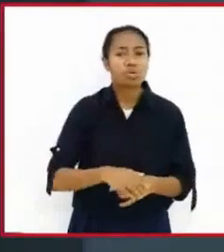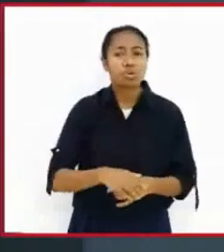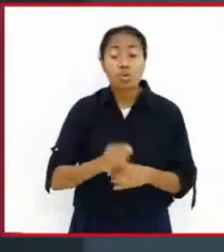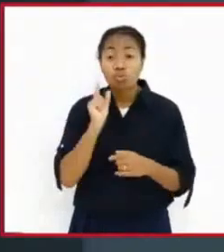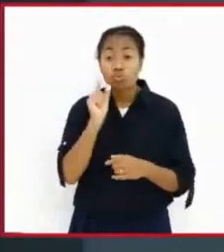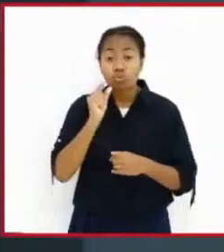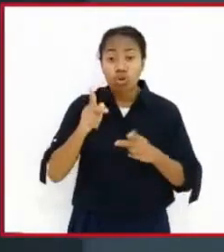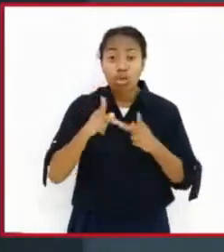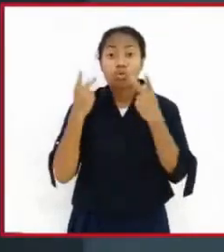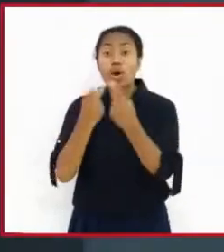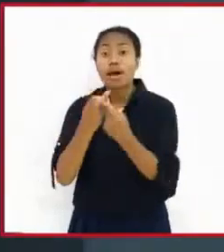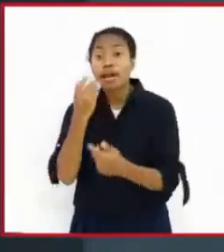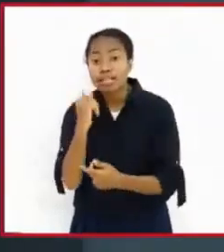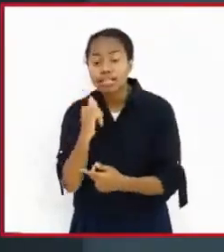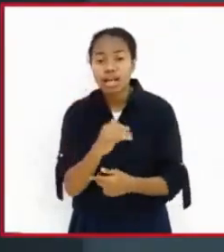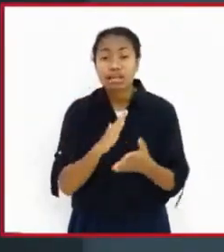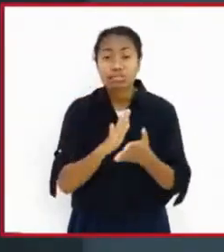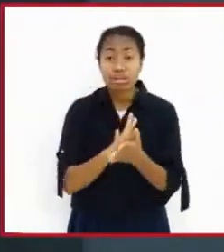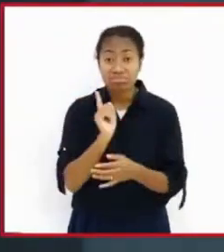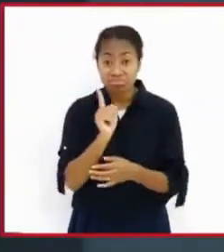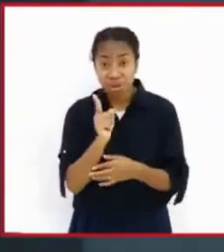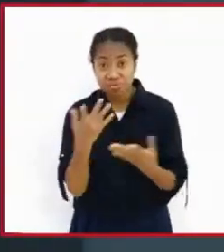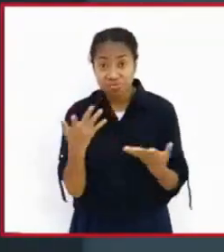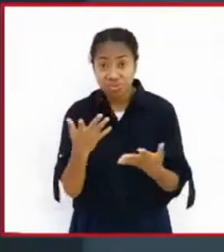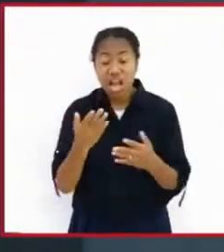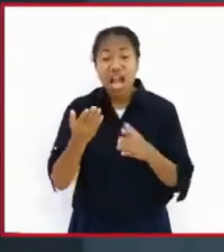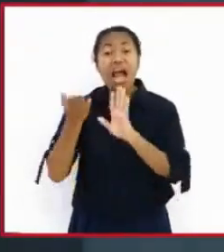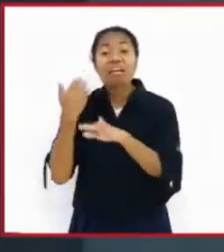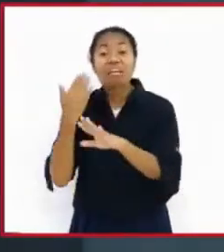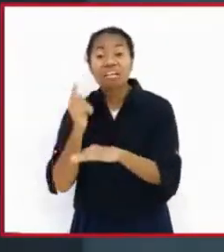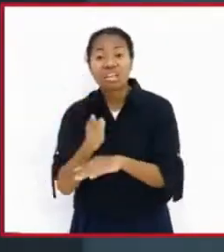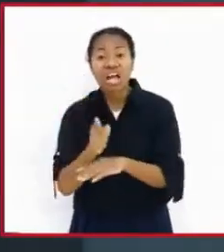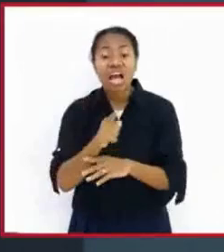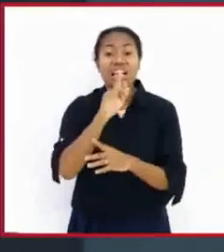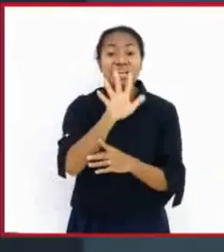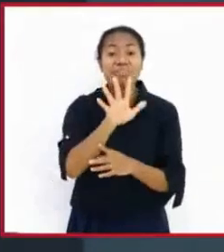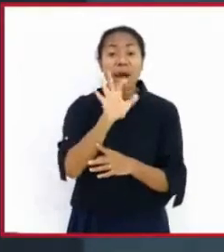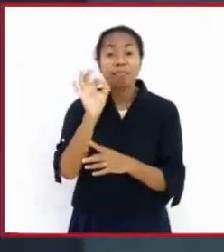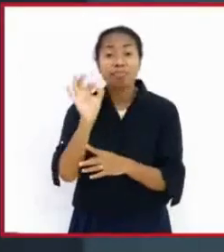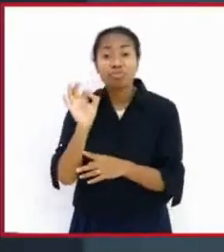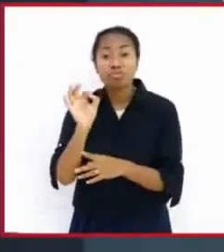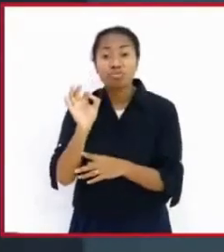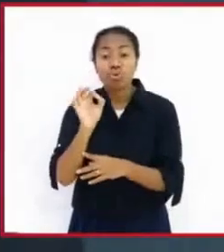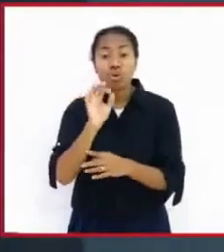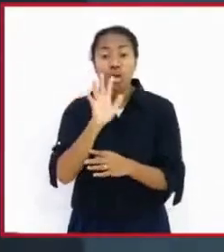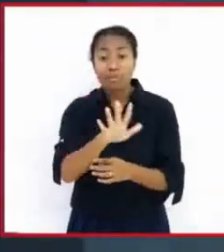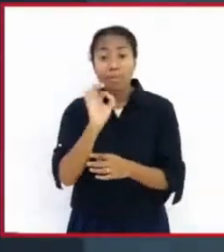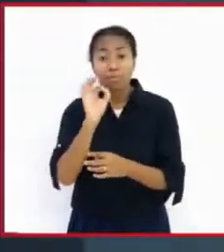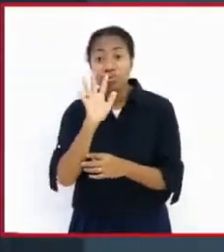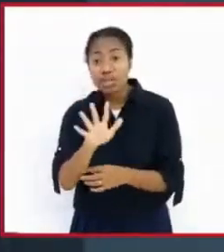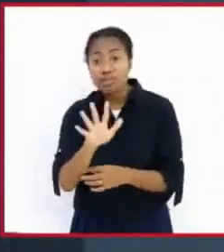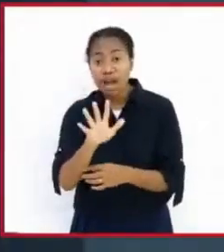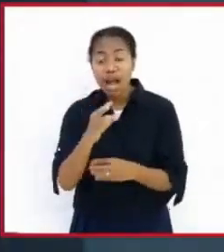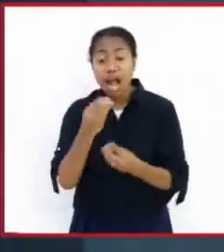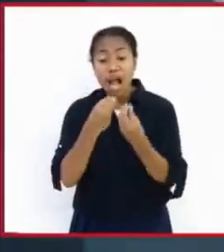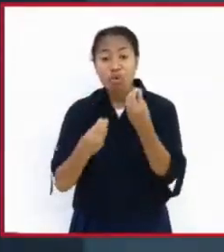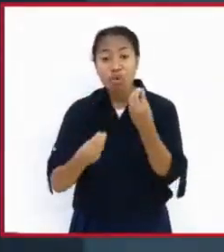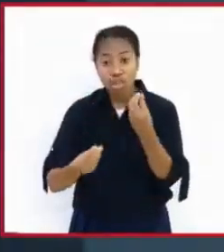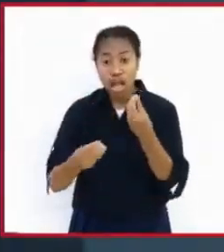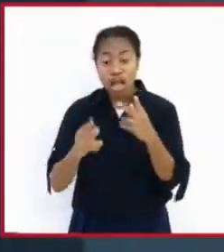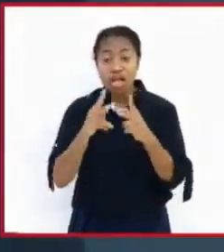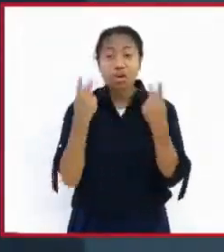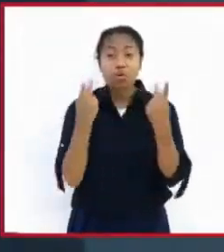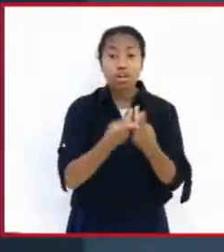keluarganya dan sudah Saudara pada akhirnya 55 anggota keluarganya